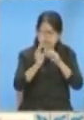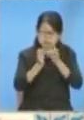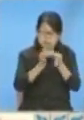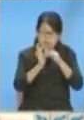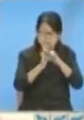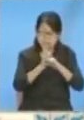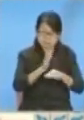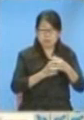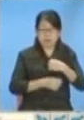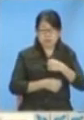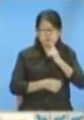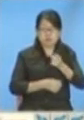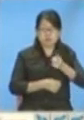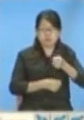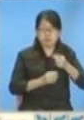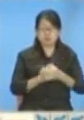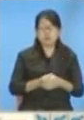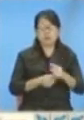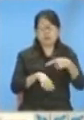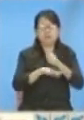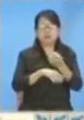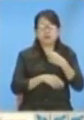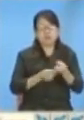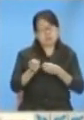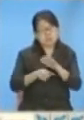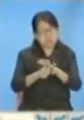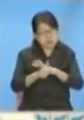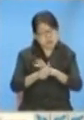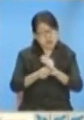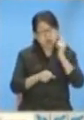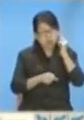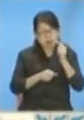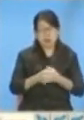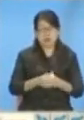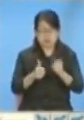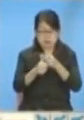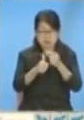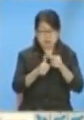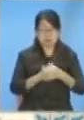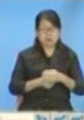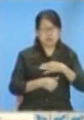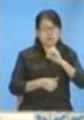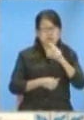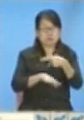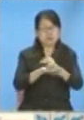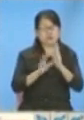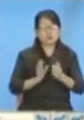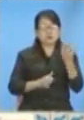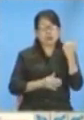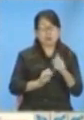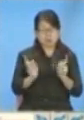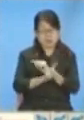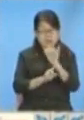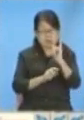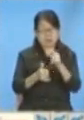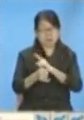ได้หยิบยกขึ้นมาว่าประเด็นที่ว่าให้อภิปรายพอสมควรนั้นประเด็นแรกคือประธานคนที่ผ่านมานะได้